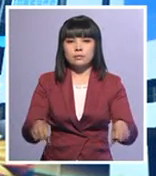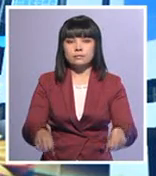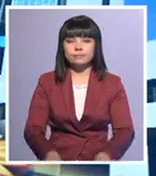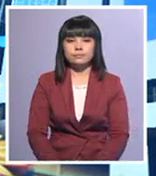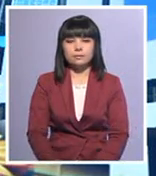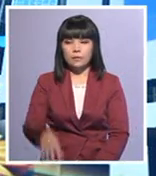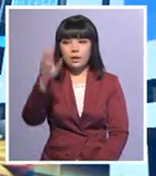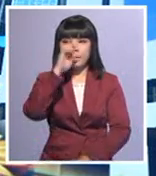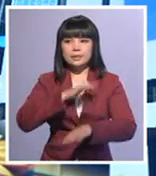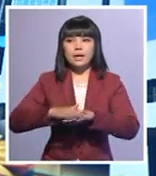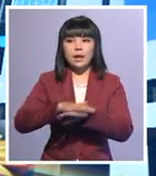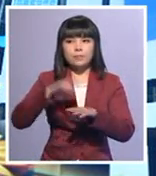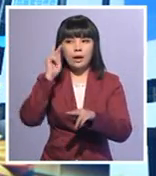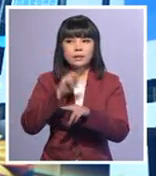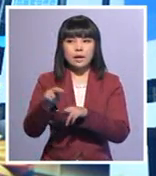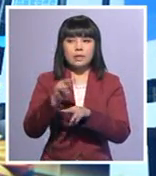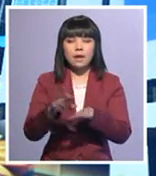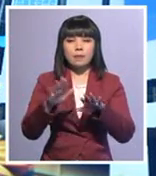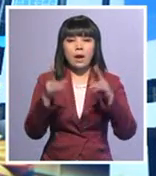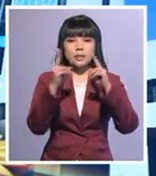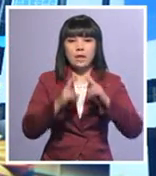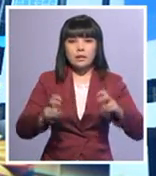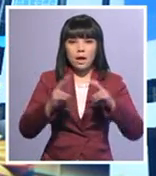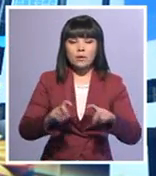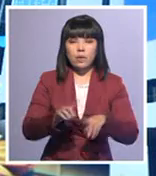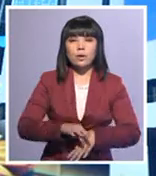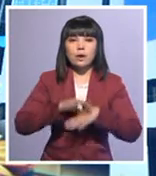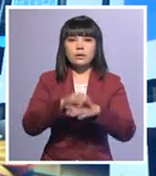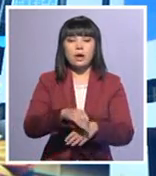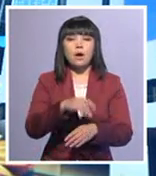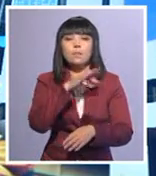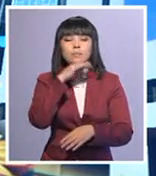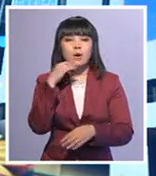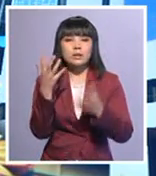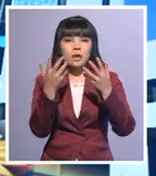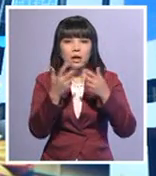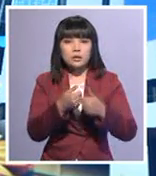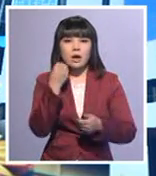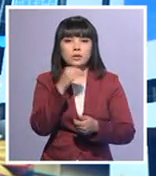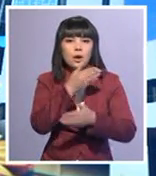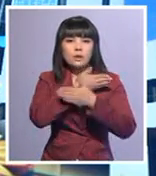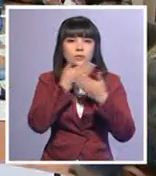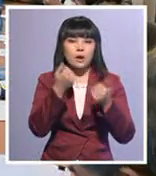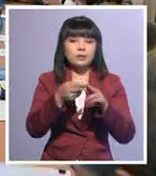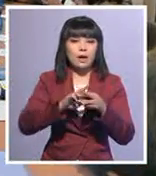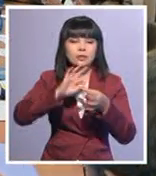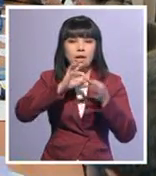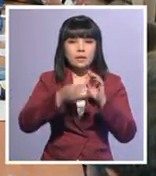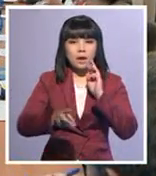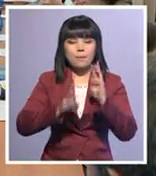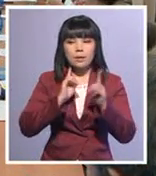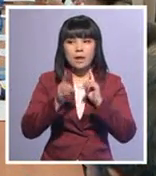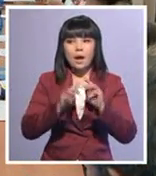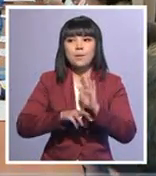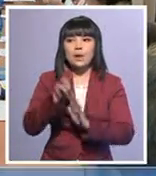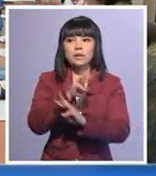Елімізде білім беру мекемелерінде жүргізілетін тексерістердің саны көп, сапасы жоқ, яғни негізсіз өтеді. Бұл туралы бүгін мәжілістің әлеуметтік-мәдени